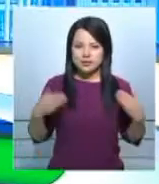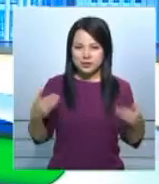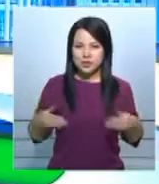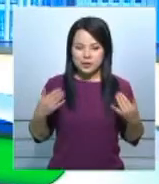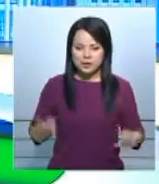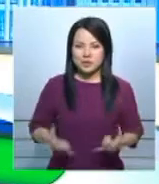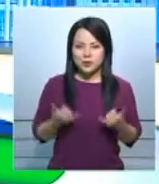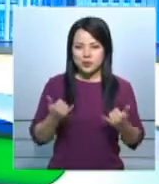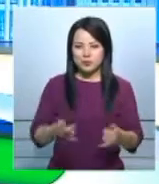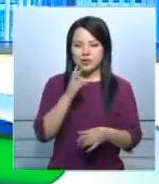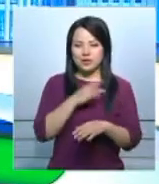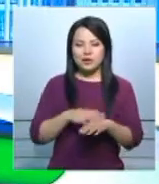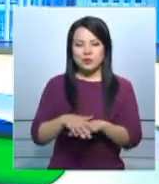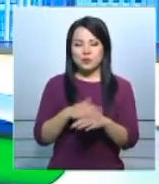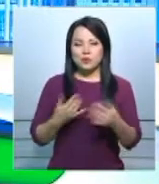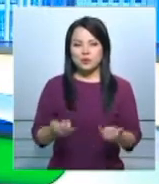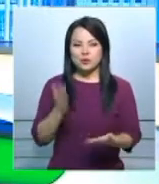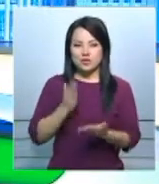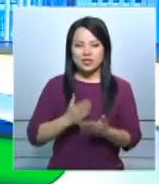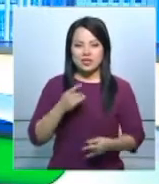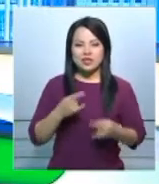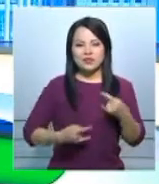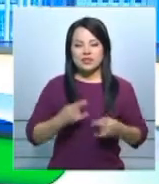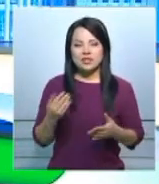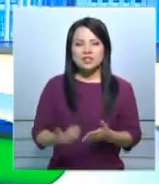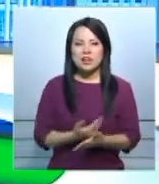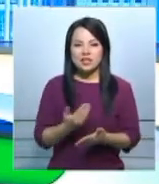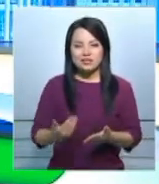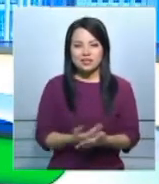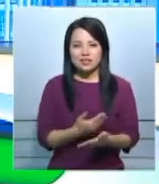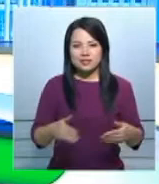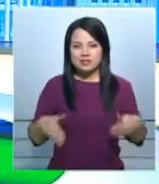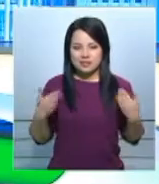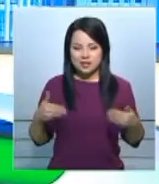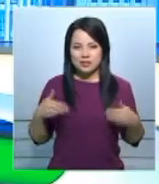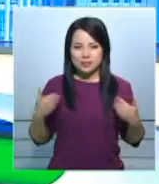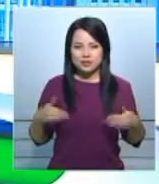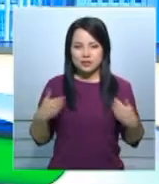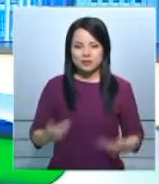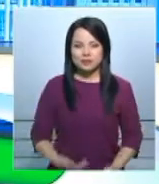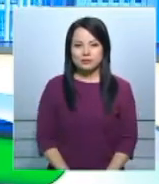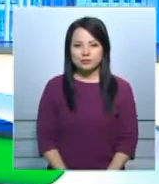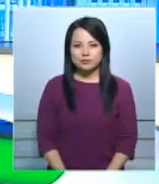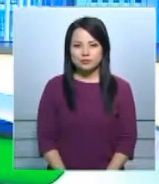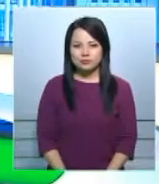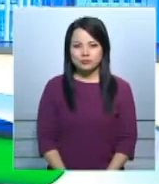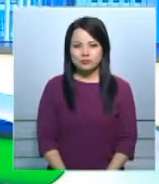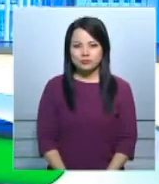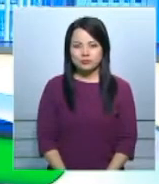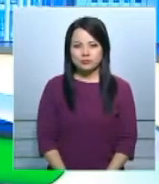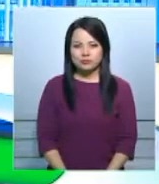Армысыздар, тікелей эфирде жаңалықтар, сіздермен бірге Мақпала Субайқызы, суды аудармада әріптесім Шырын Қожбанова.